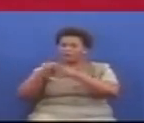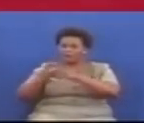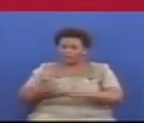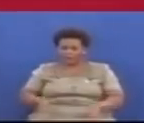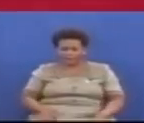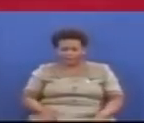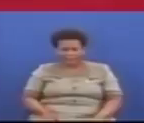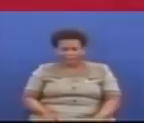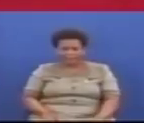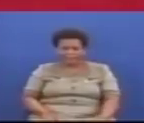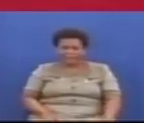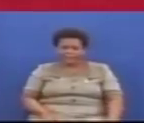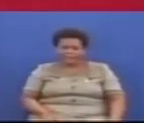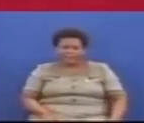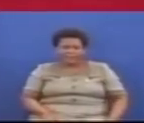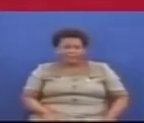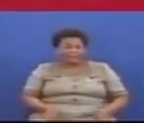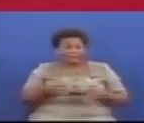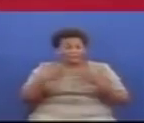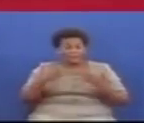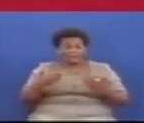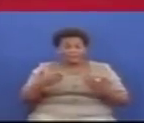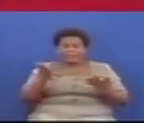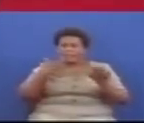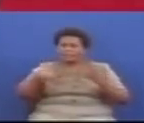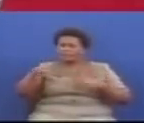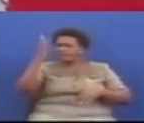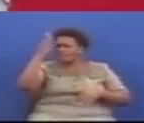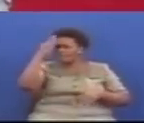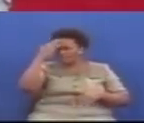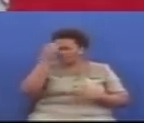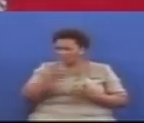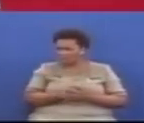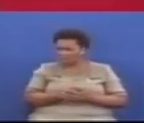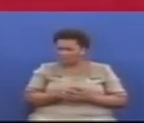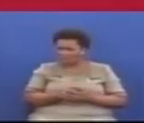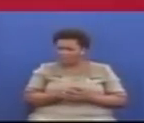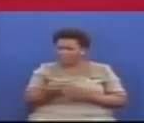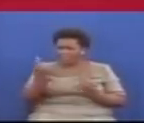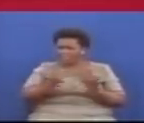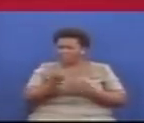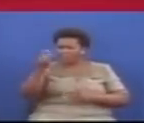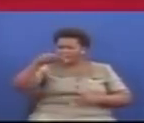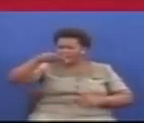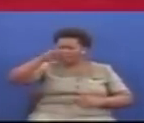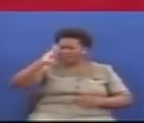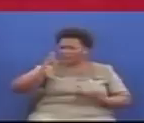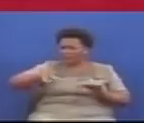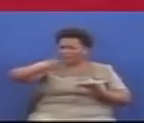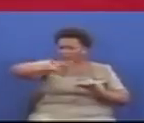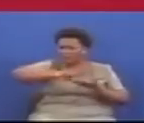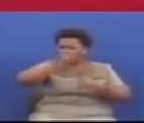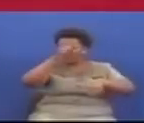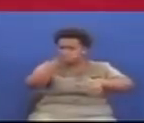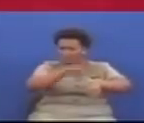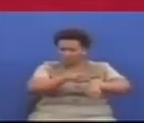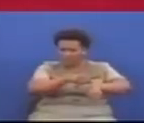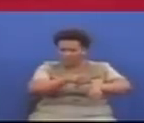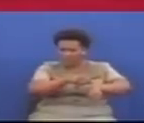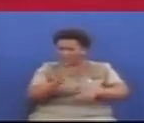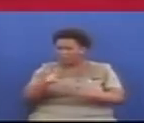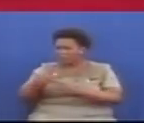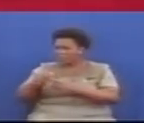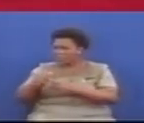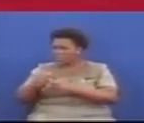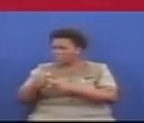Spika, anasema kwamba endapo tutamuongezea mkandarasi huyu kwamba muda na asipokamilisha itakuwaje.